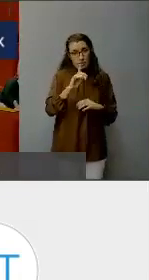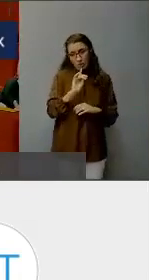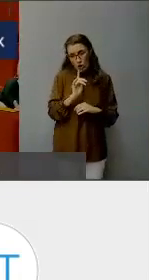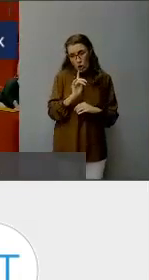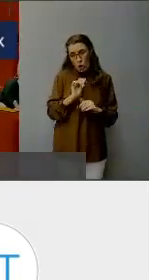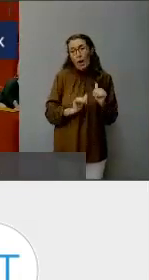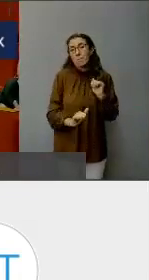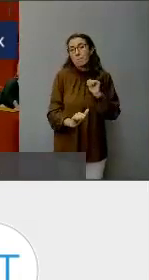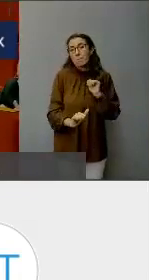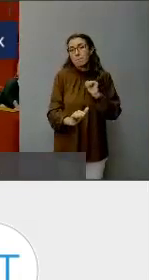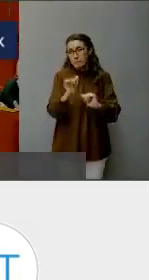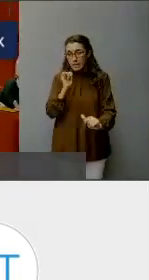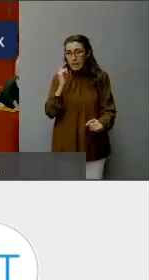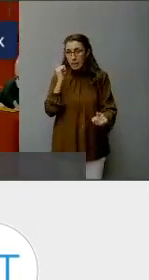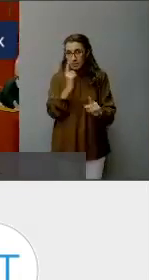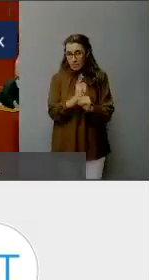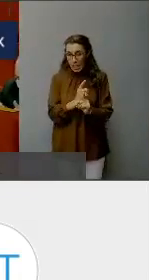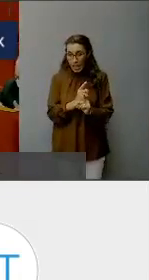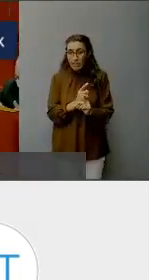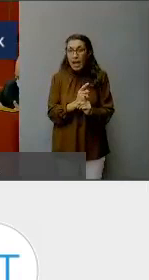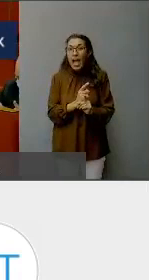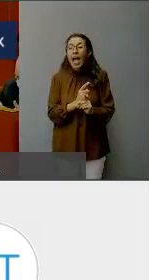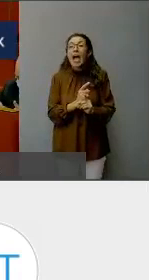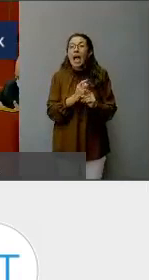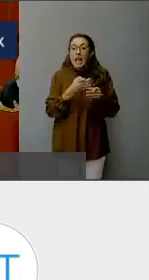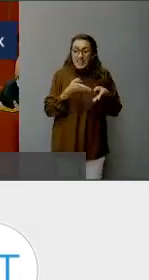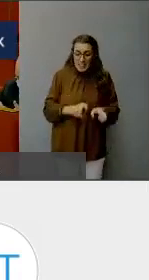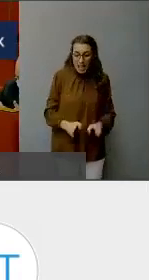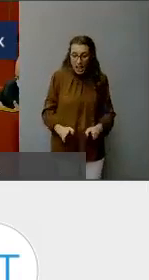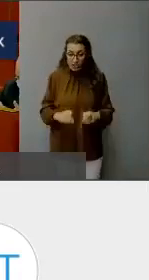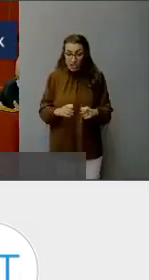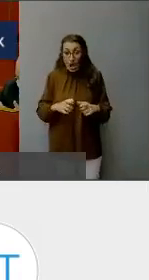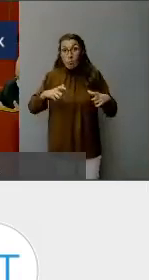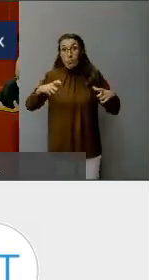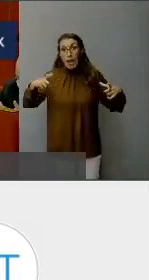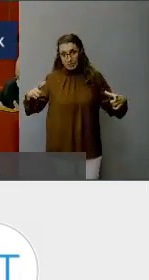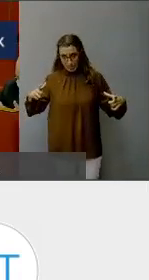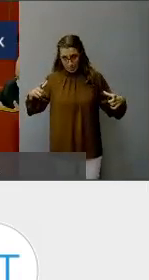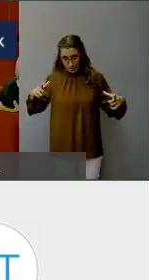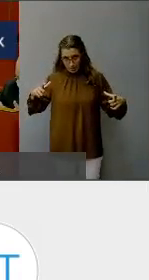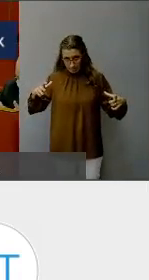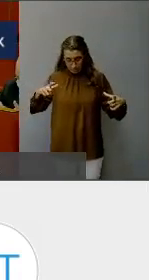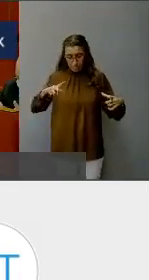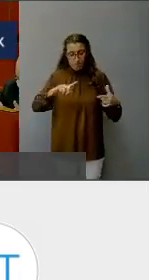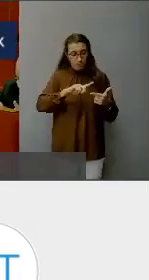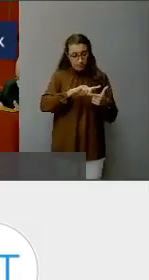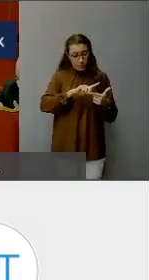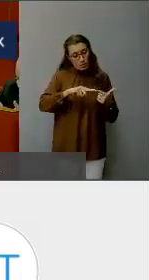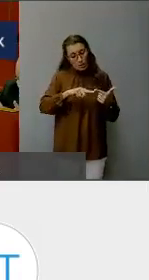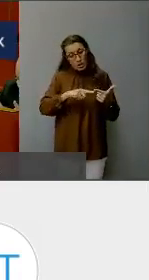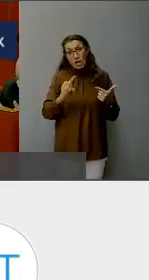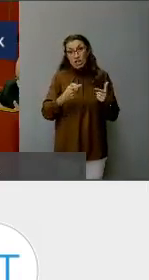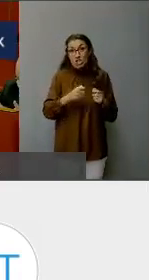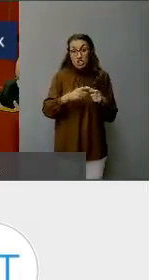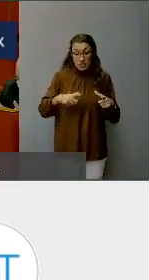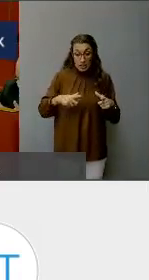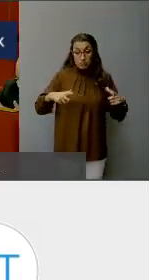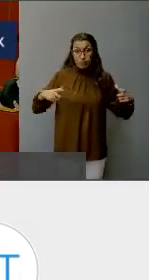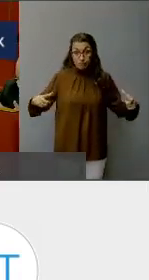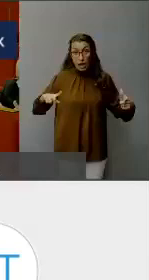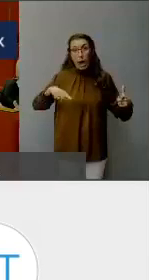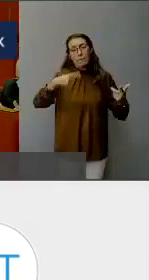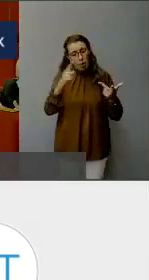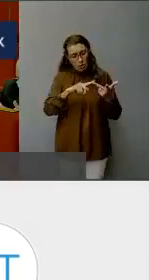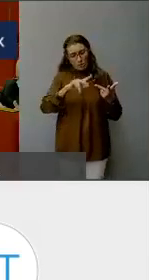programmare una crescita demografica e quindi uno sviluppo della città il sindaco bucci ha affermato in più se